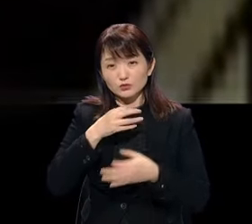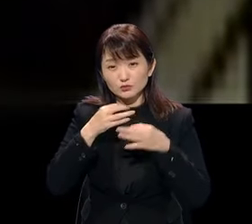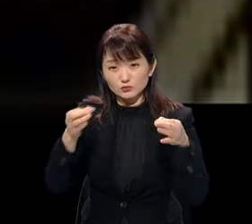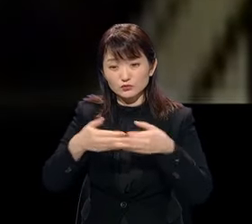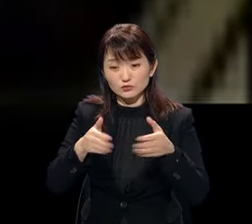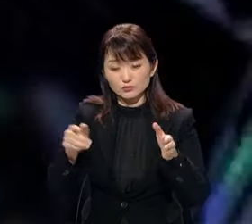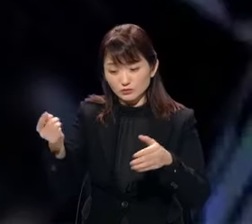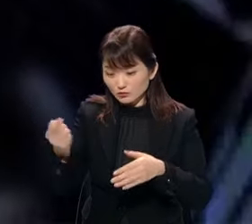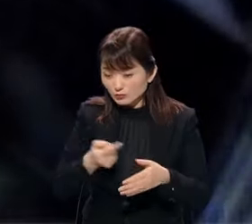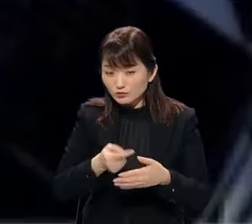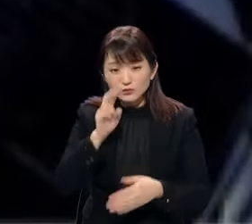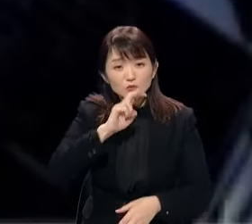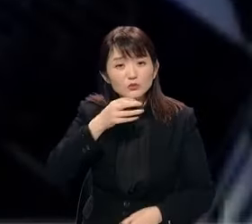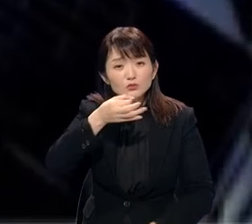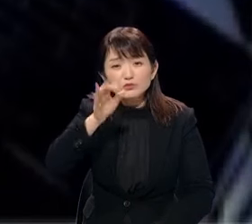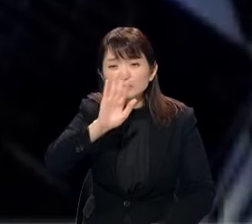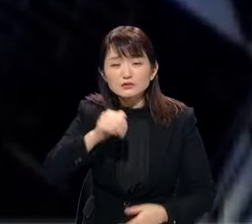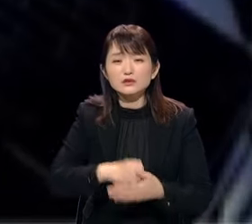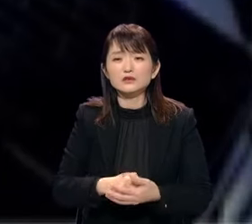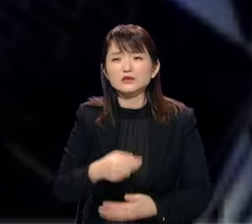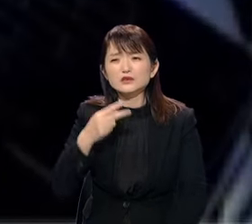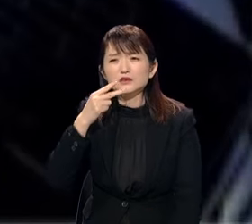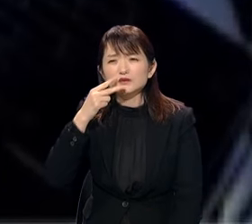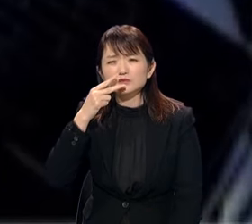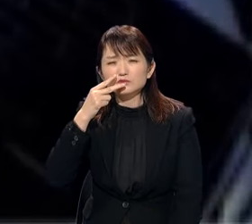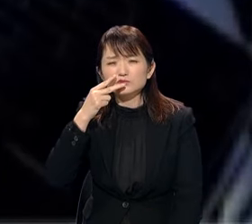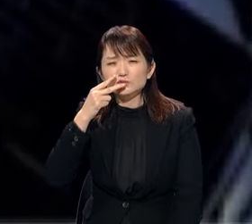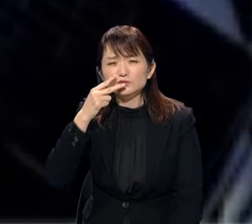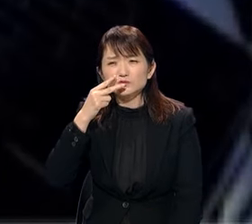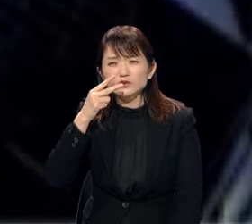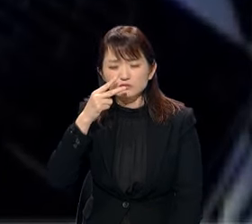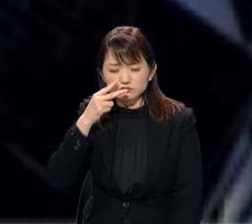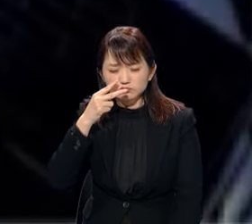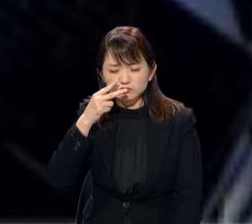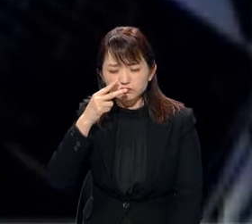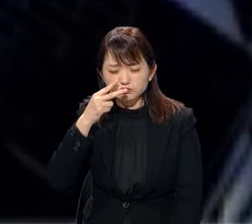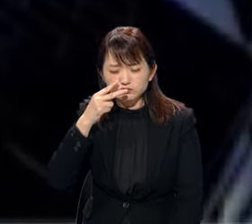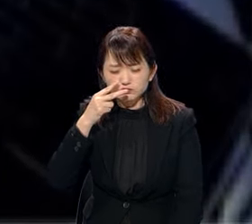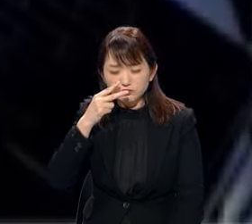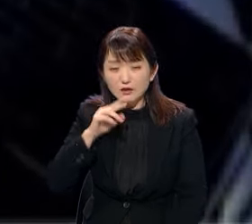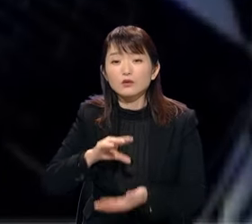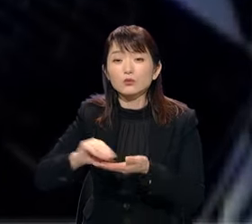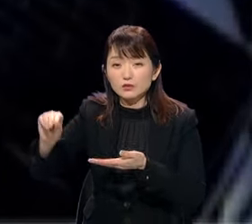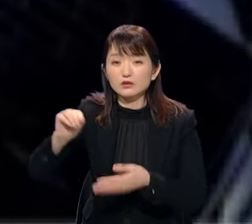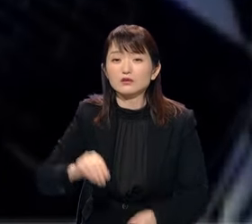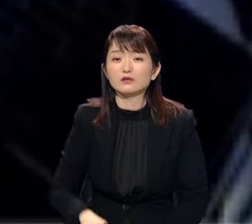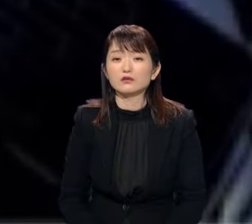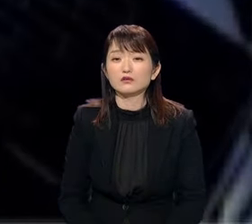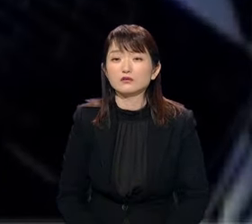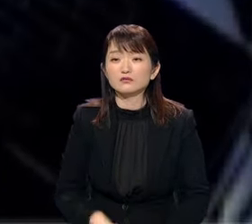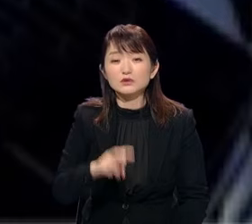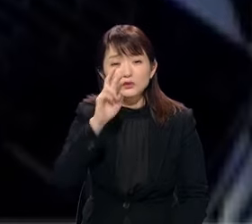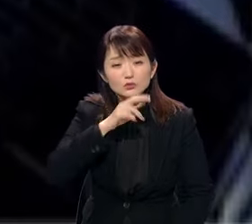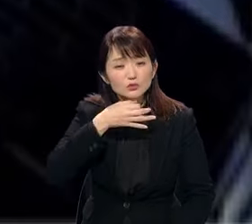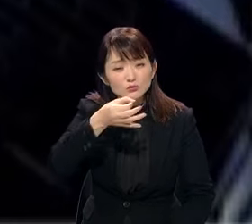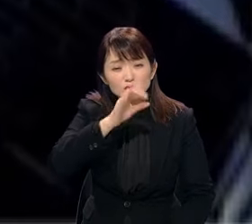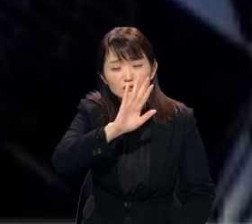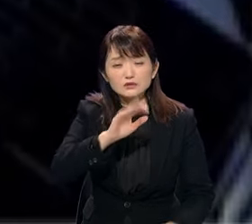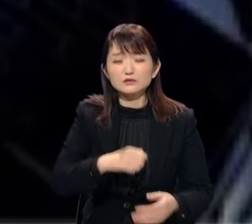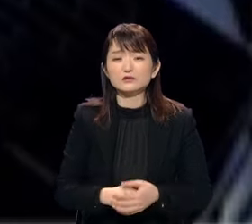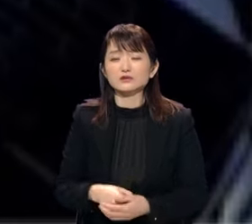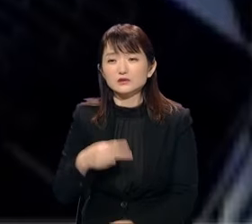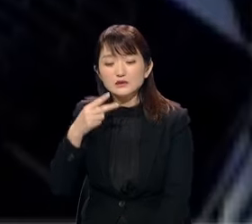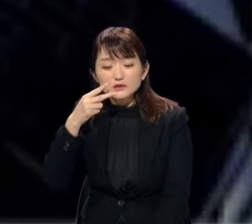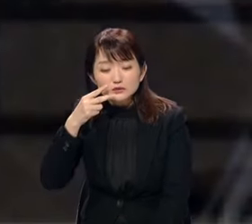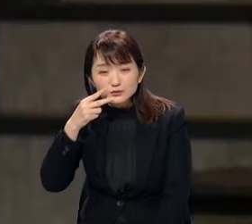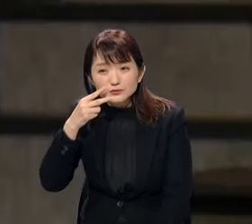안 불러요. 담배만 피고 나가고. 아, 노래를 안 불렀대요? 네. 그리고 그 노래만 안 부르고 담배만 핀 게 아니라 보통